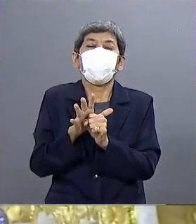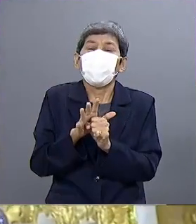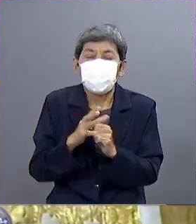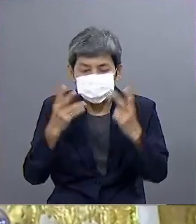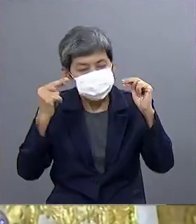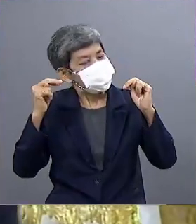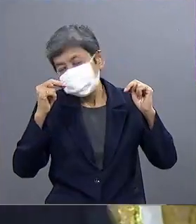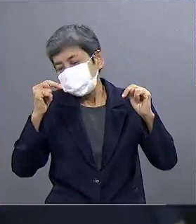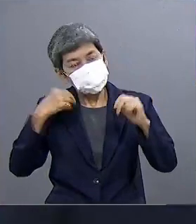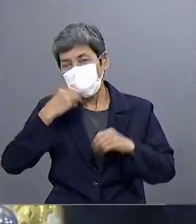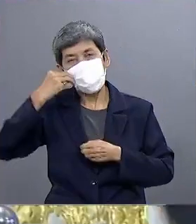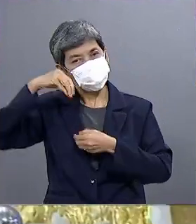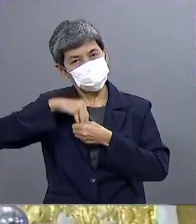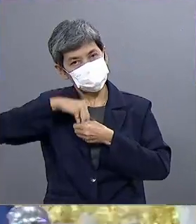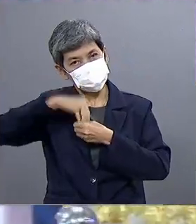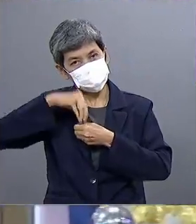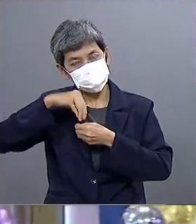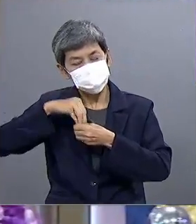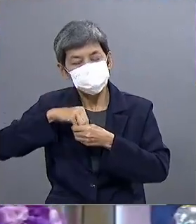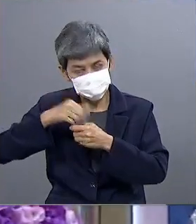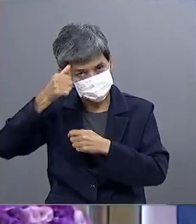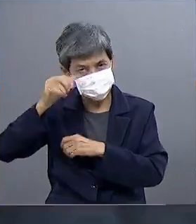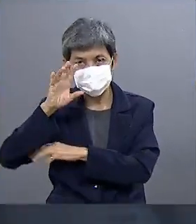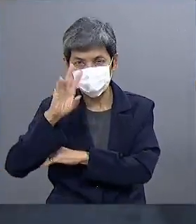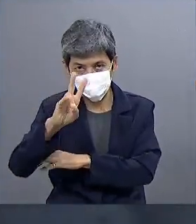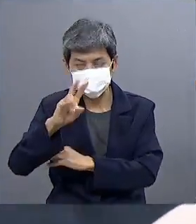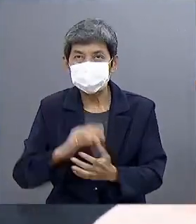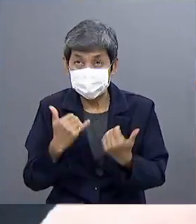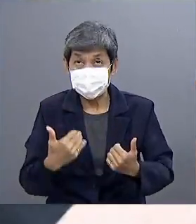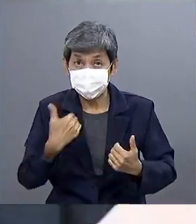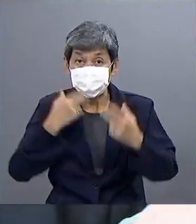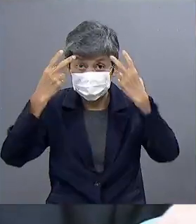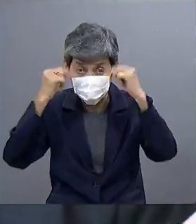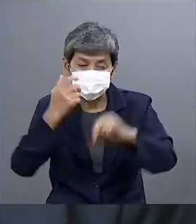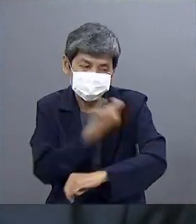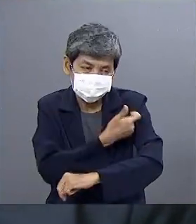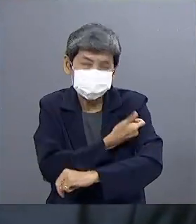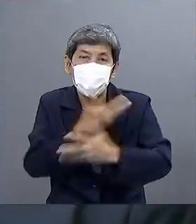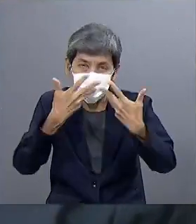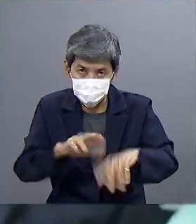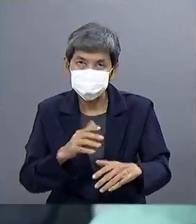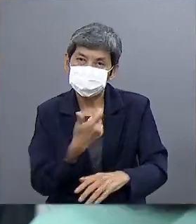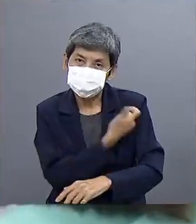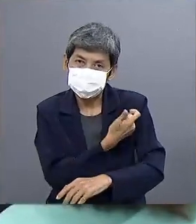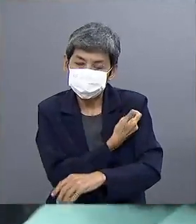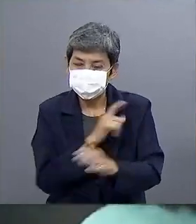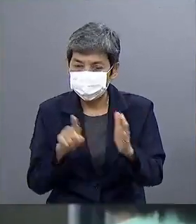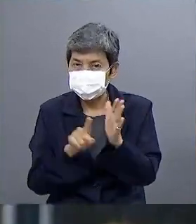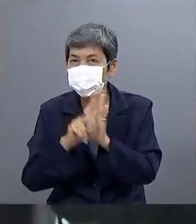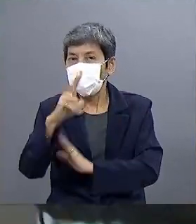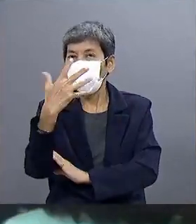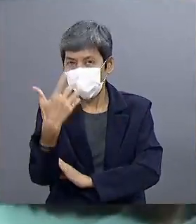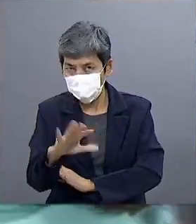องมีการกักตัวอยู่ที่บ้านพักเป็นเวลา7วันเนื่องจากว่านายกเนี่ยท่านฉีดวัคซีนครบ2เข็มแล้วค่ะอย่างไรก็ต